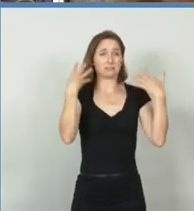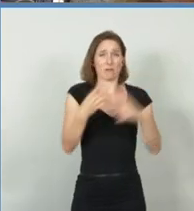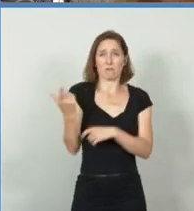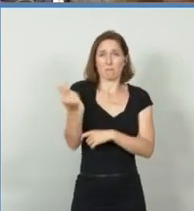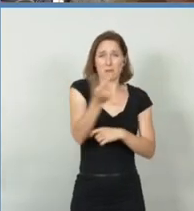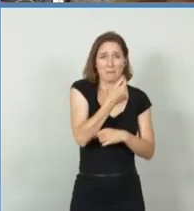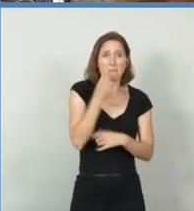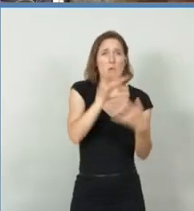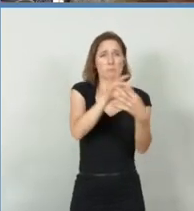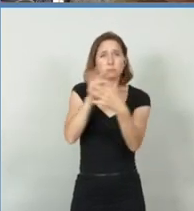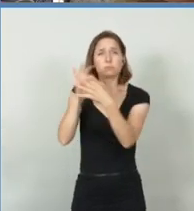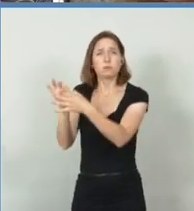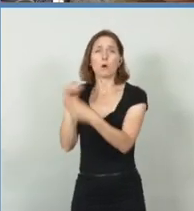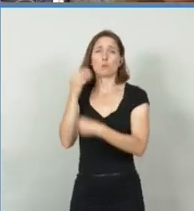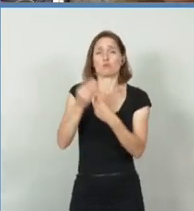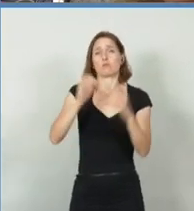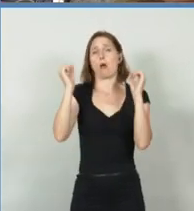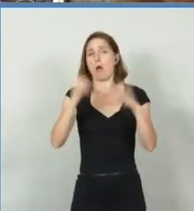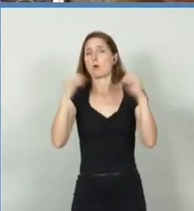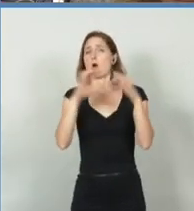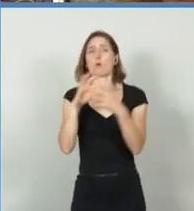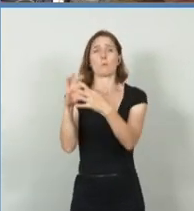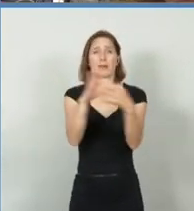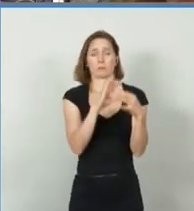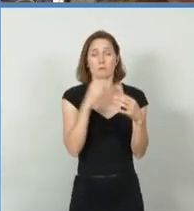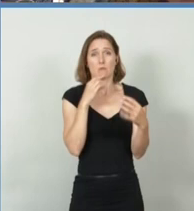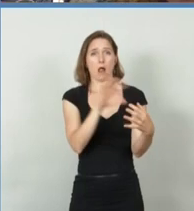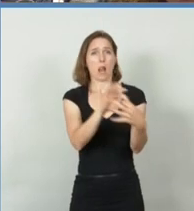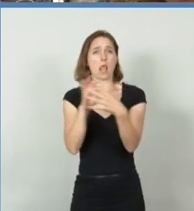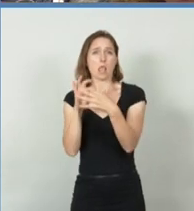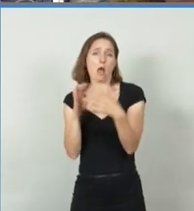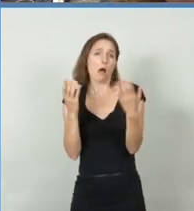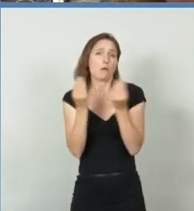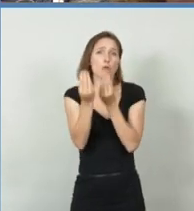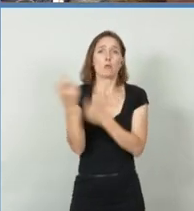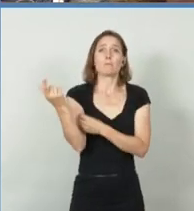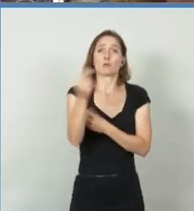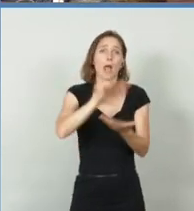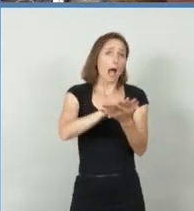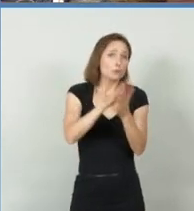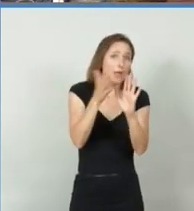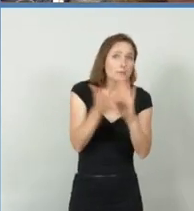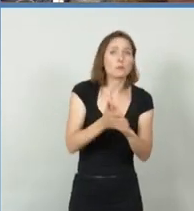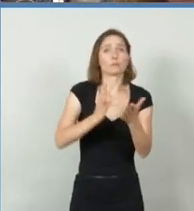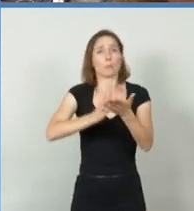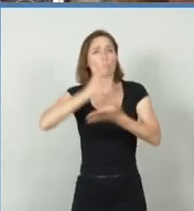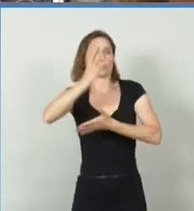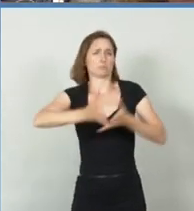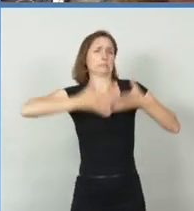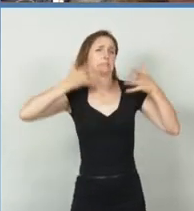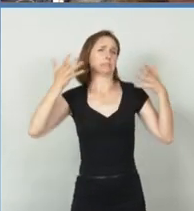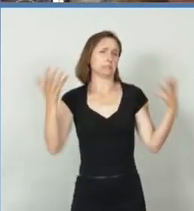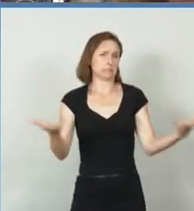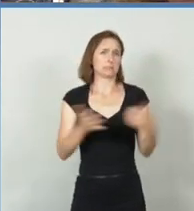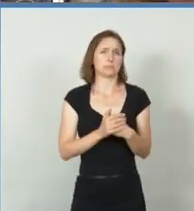lesquelles ont été signés des accords de coopération ces liens sont l'occasion de partenariat associatifs mais également de projets de grande ampleur avec